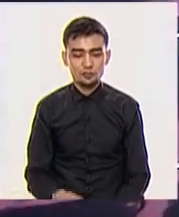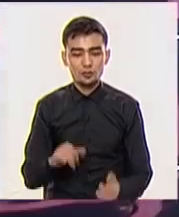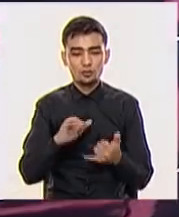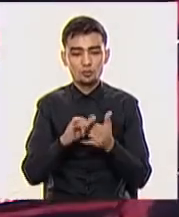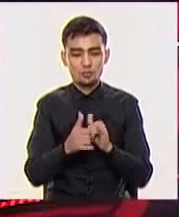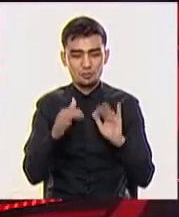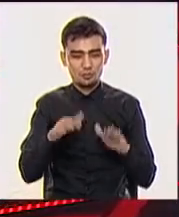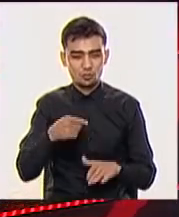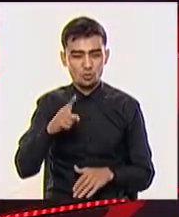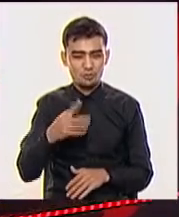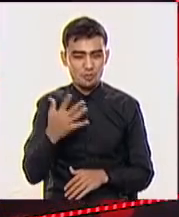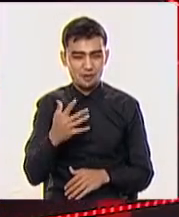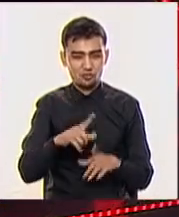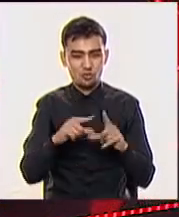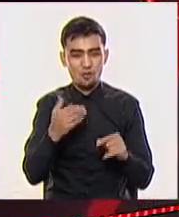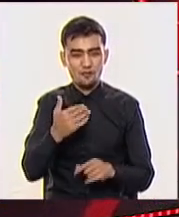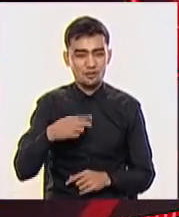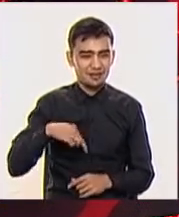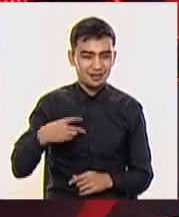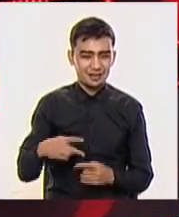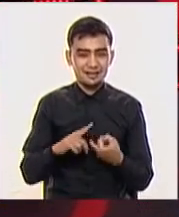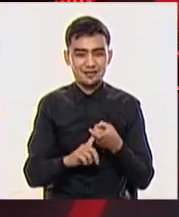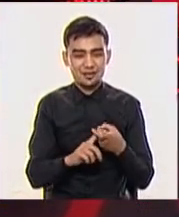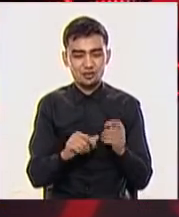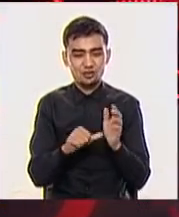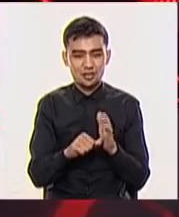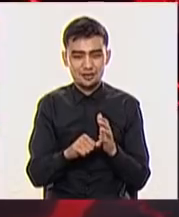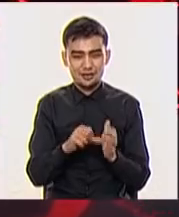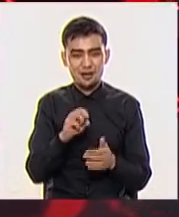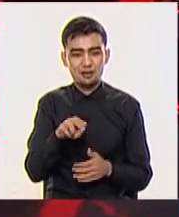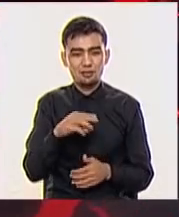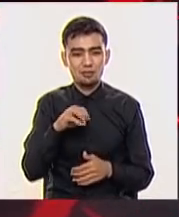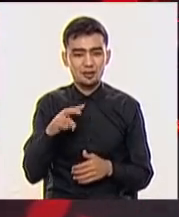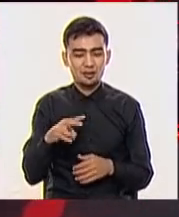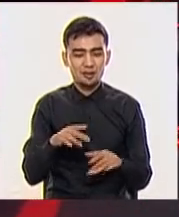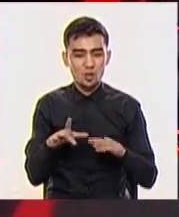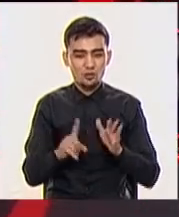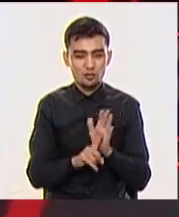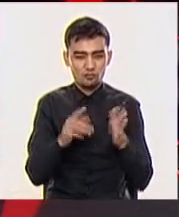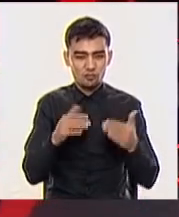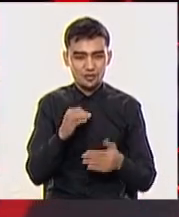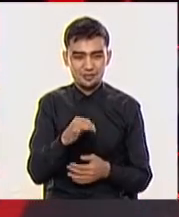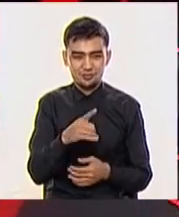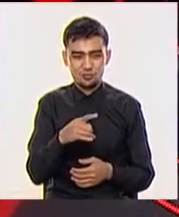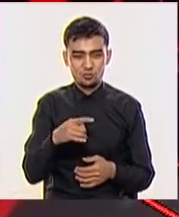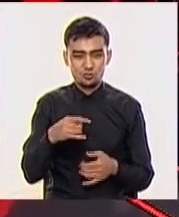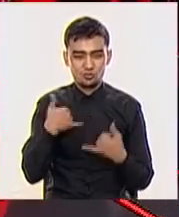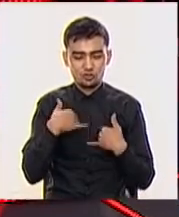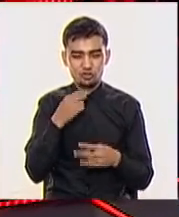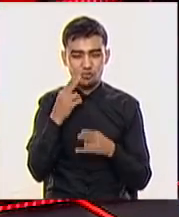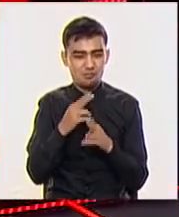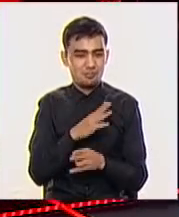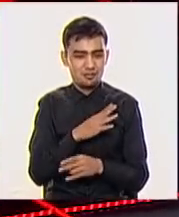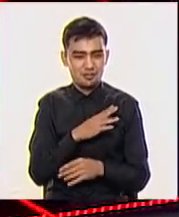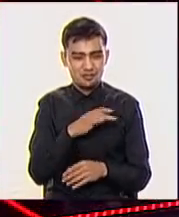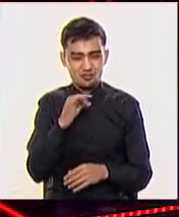Өскеменде нөмірі 5-ші орта мектеп директорына қатысты 6 әкімшілік іс қозғалды. Оған ұжымындағы ұстаздың жазған арызы себеп